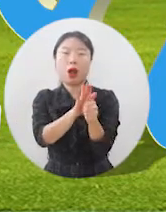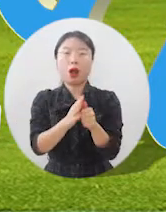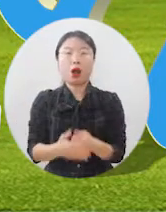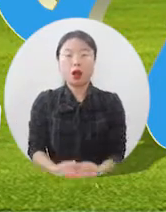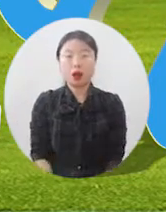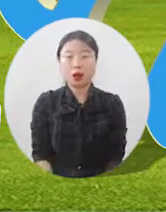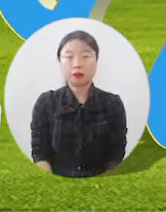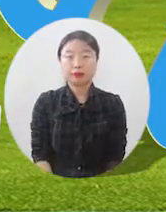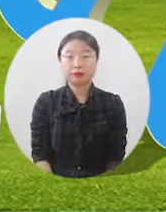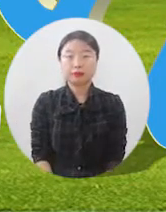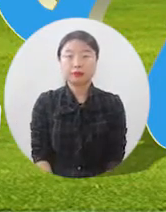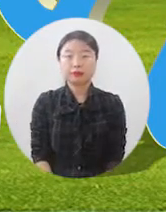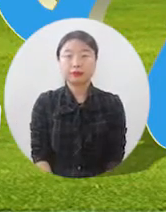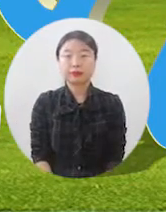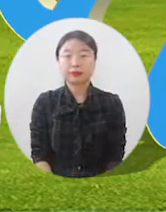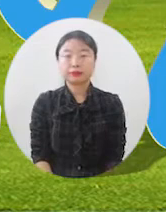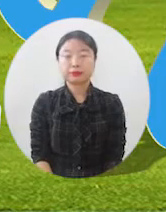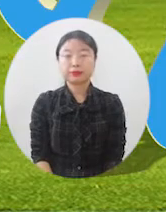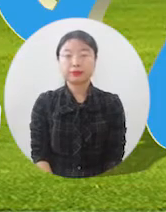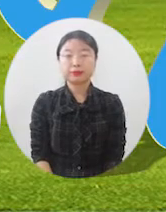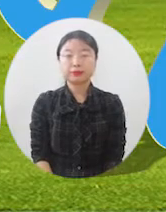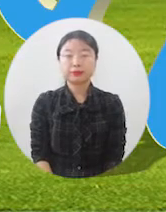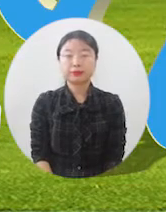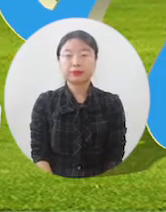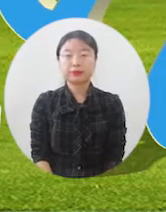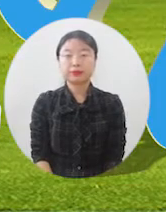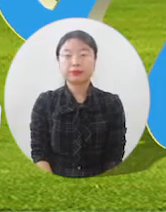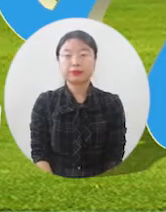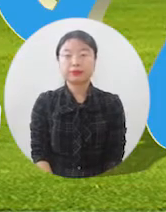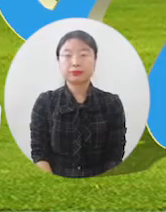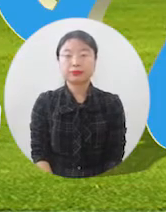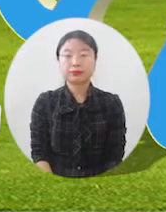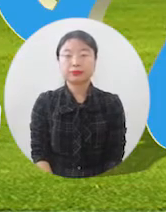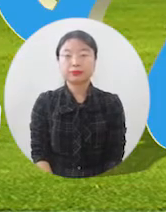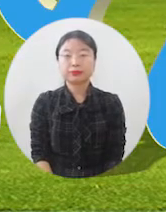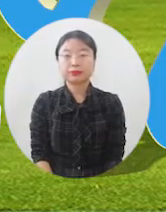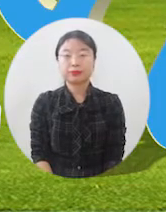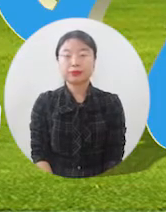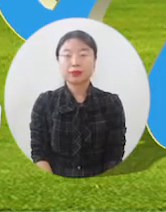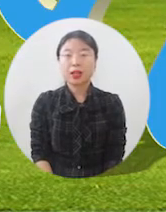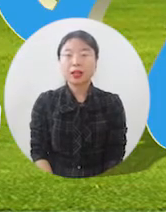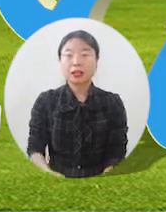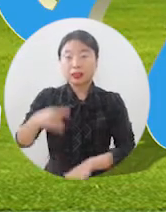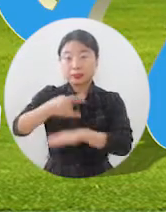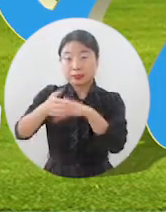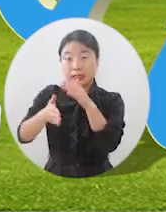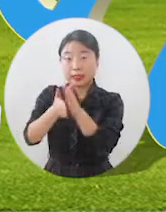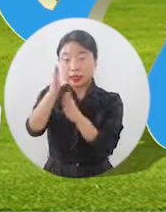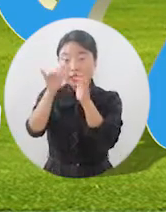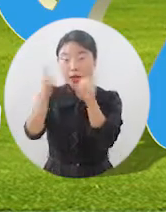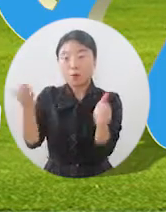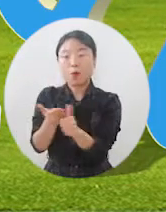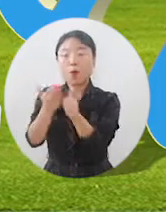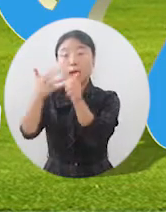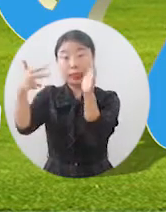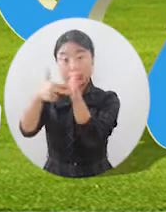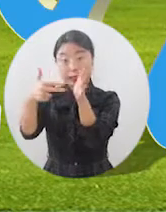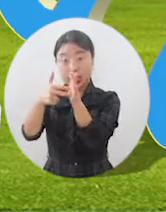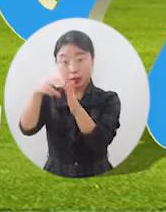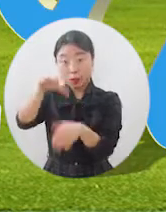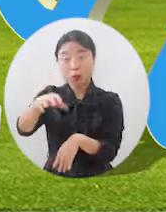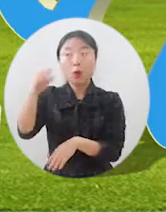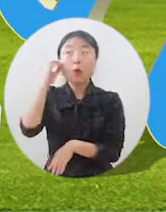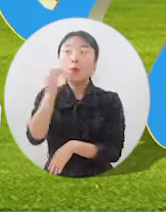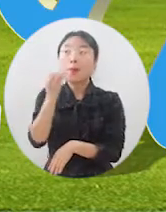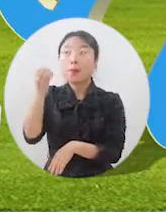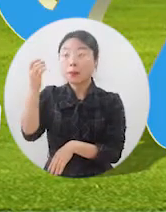선발하여 1인 50만 원의 장학금을 지급할 예정인데요. 제출 서류는 의왕시 인재육성재단 홈페이지